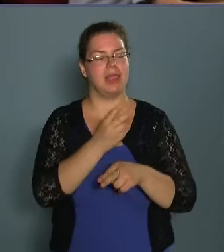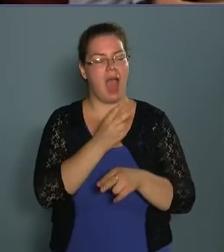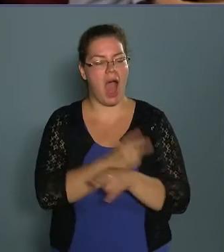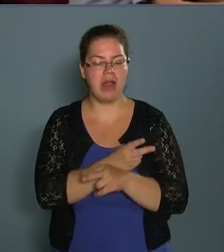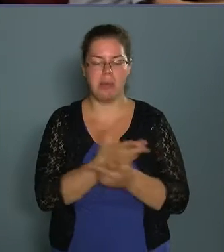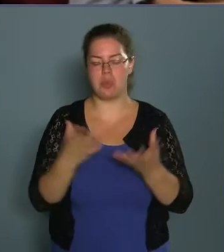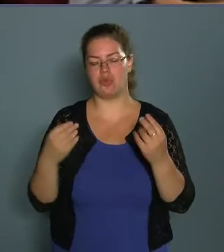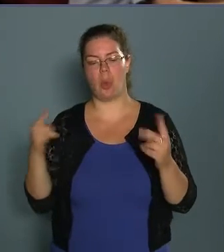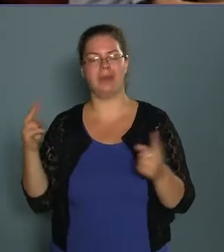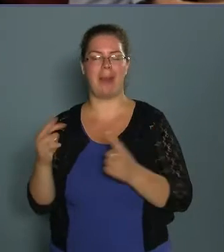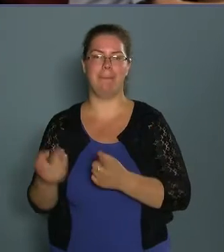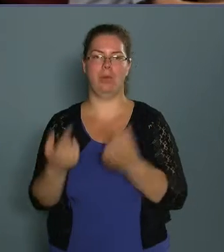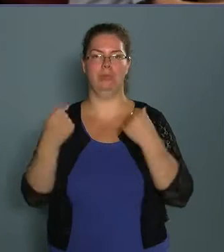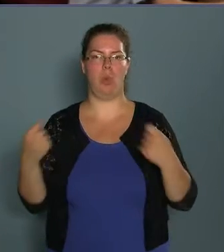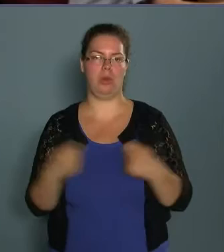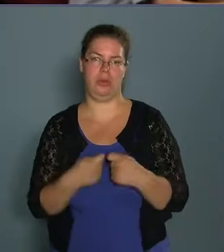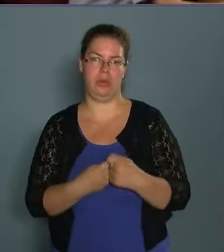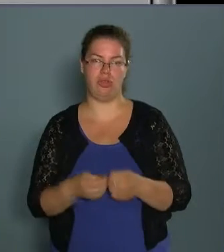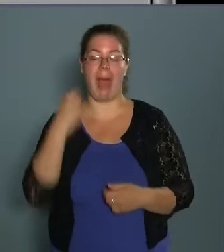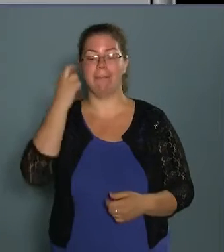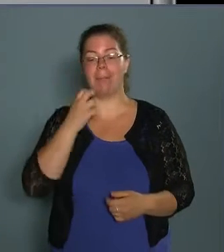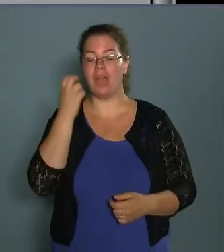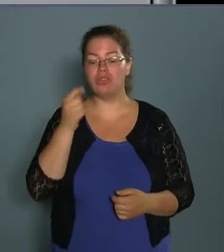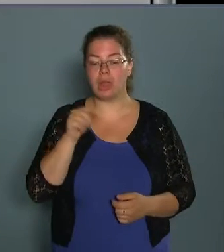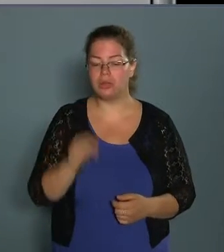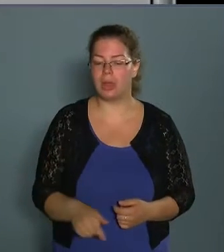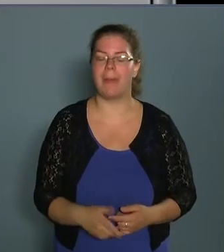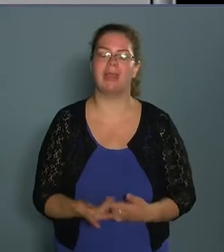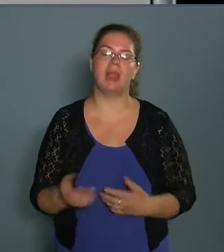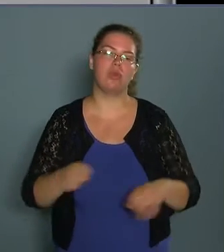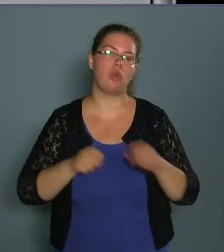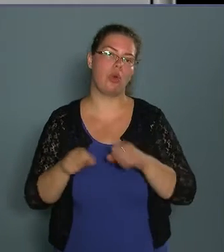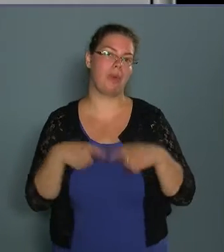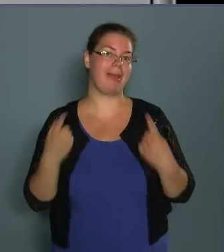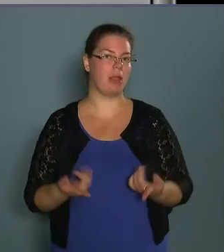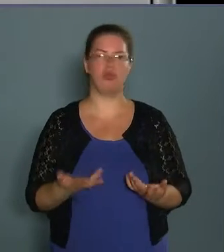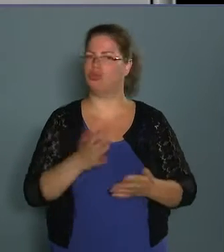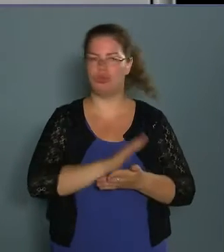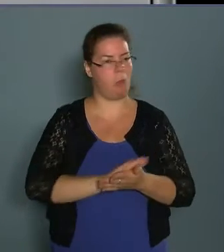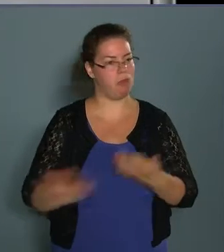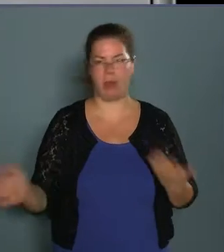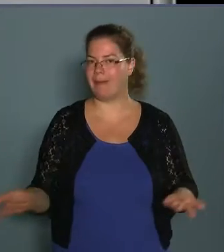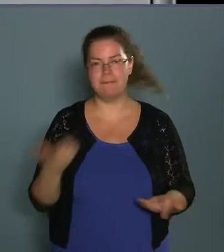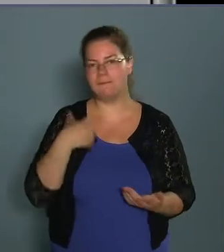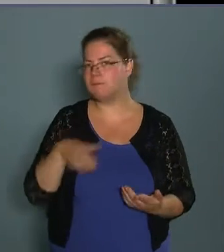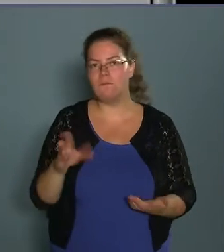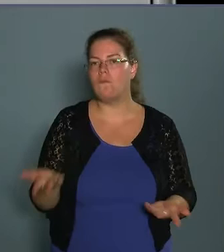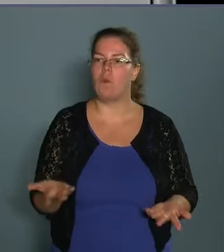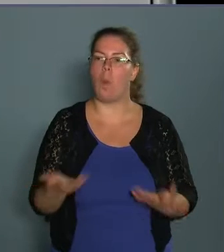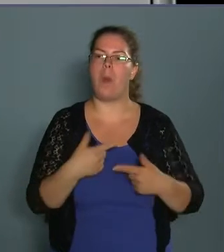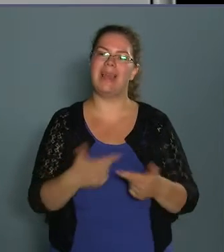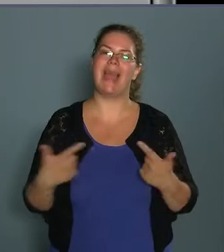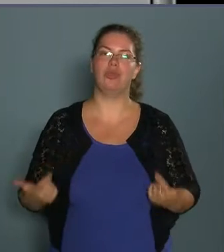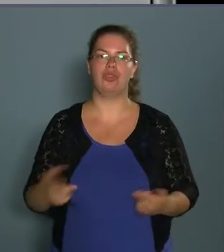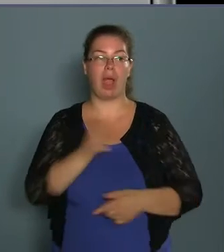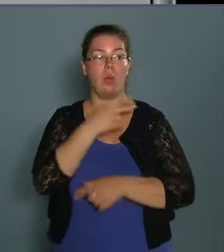persze sok szempontból közösen. Pesterzsébeten az önkormányzatunknak sosem volt lehetősége a kórház életébe